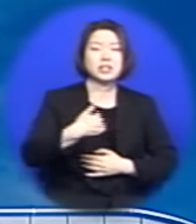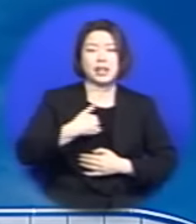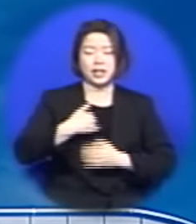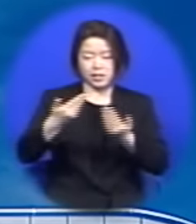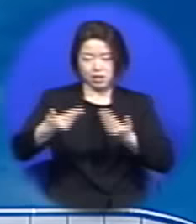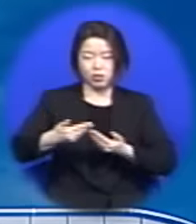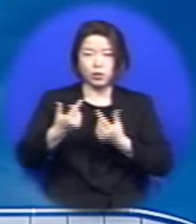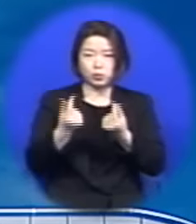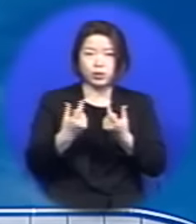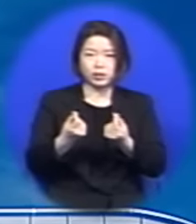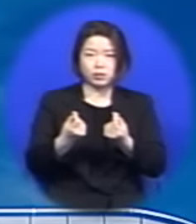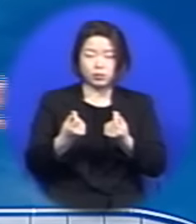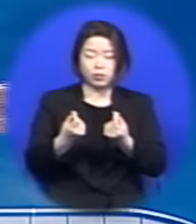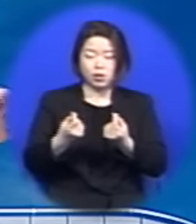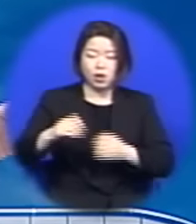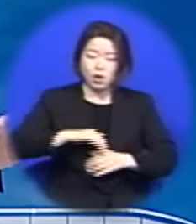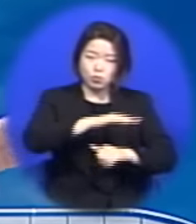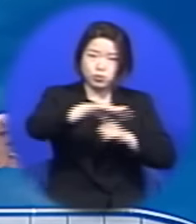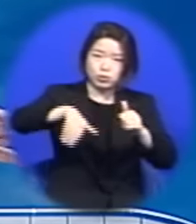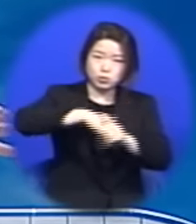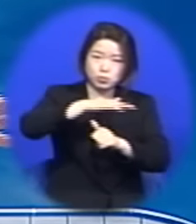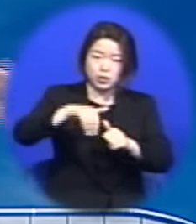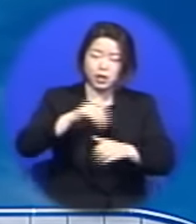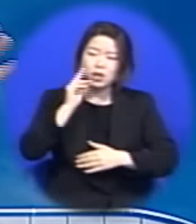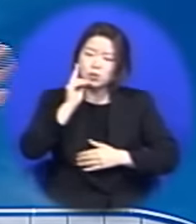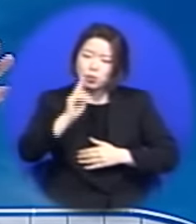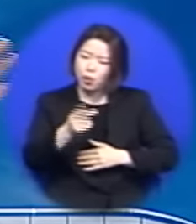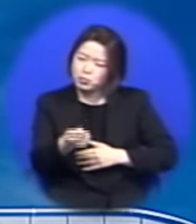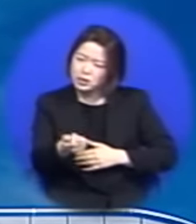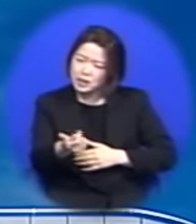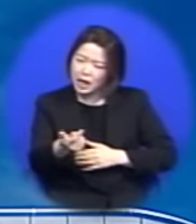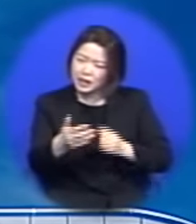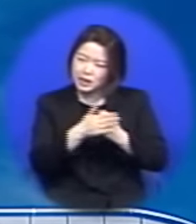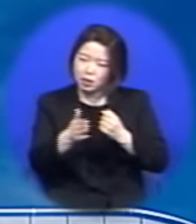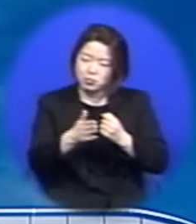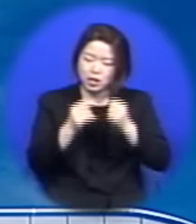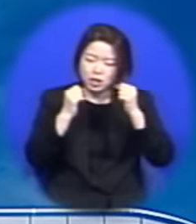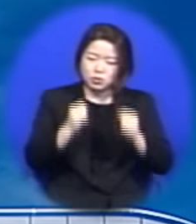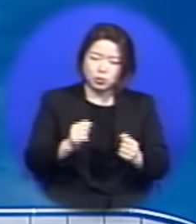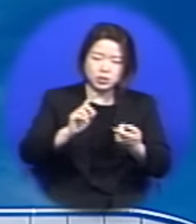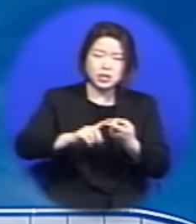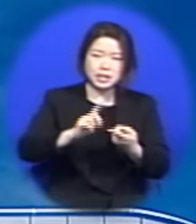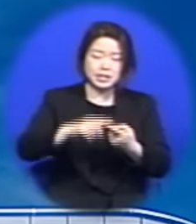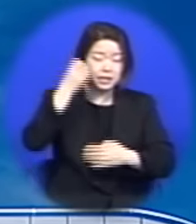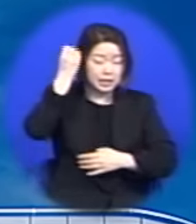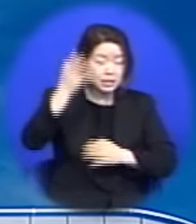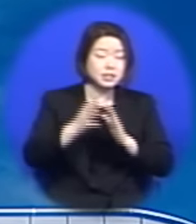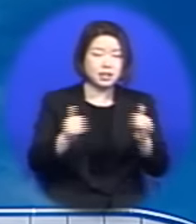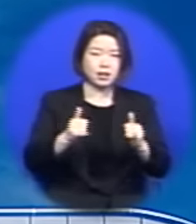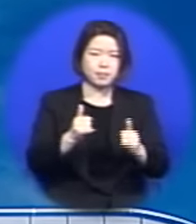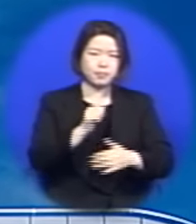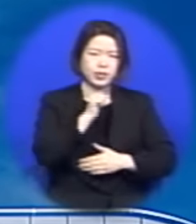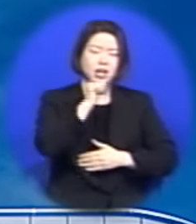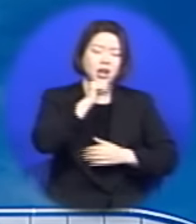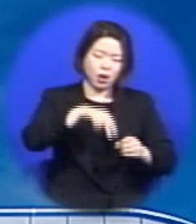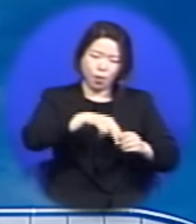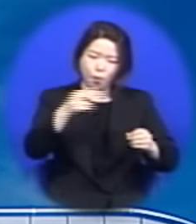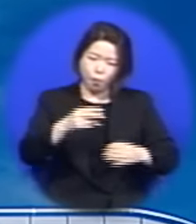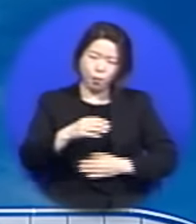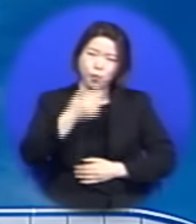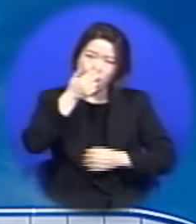주변에 어떤 때는 너무 작은 자기 때문에 존재 자체를 잊어버린 사람 가난하고 헐벗고